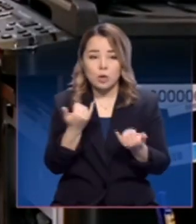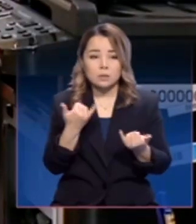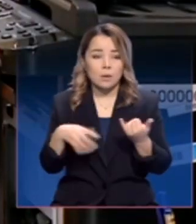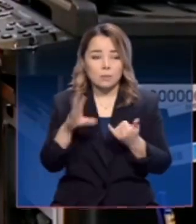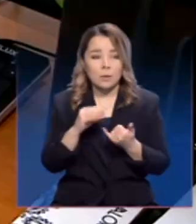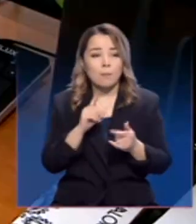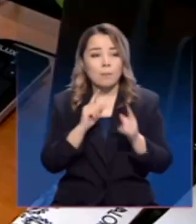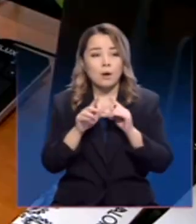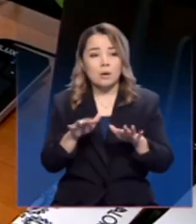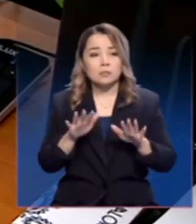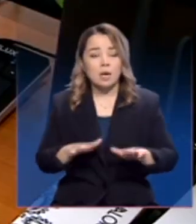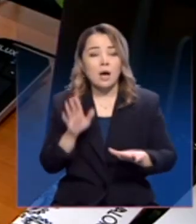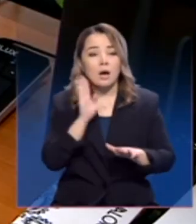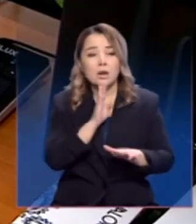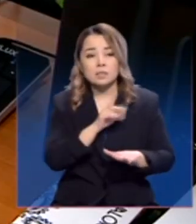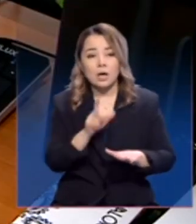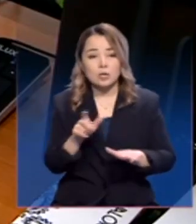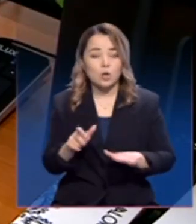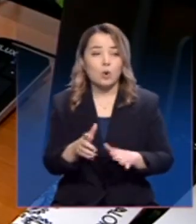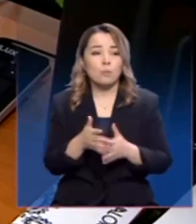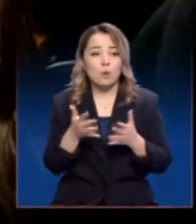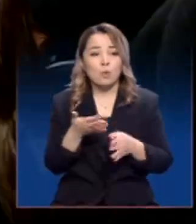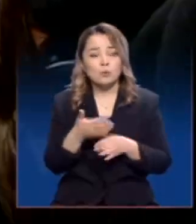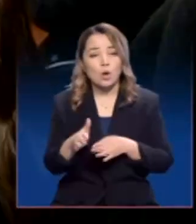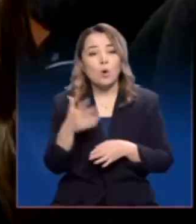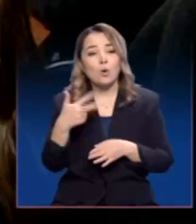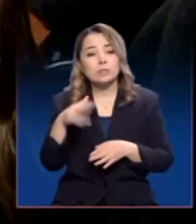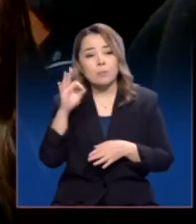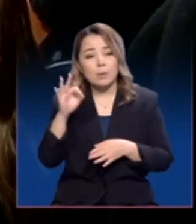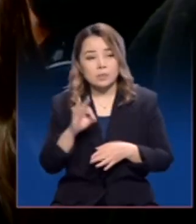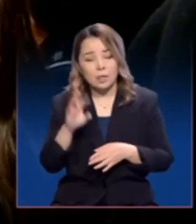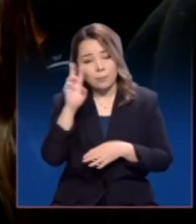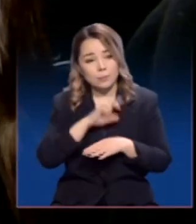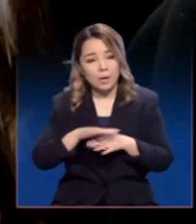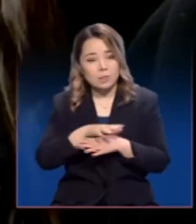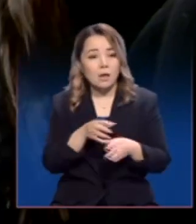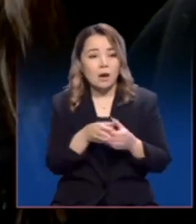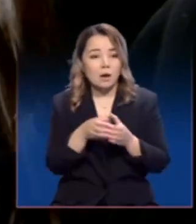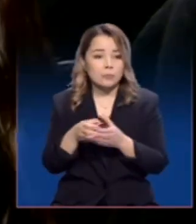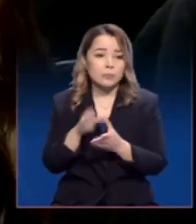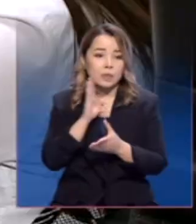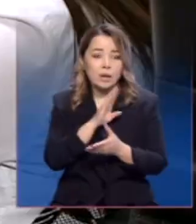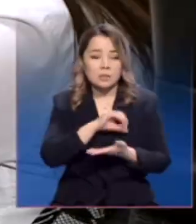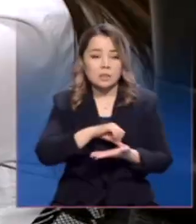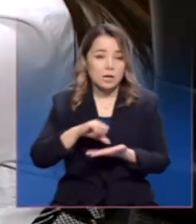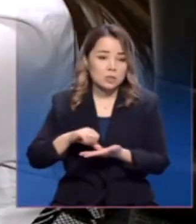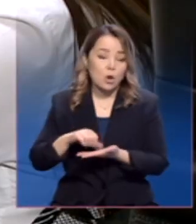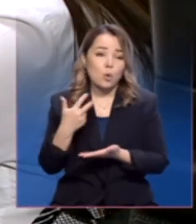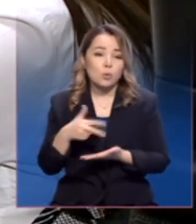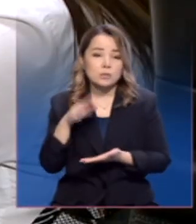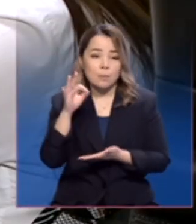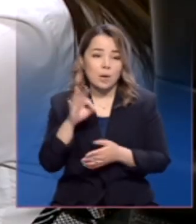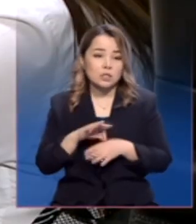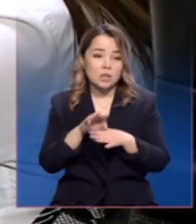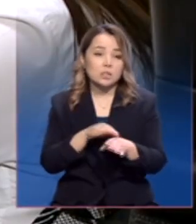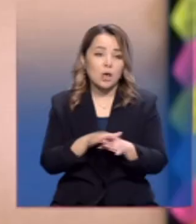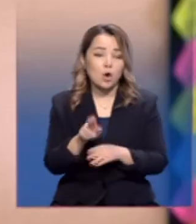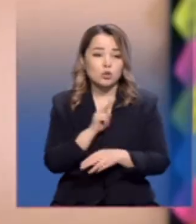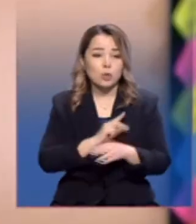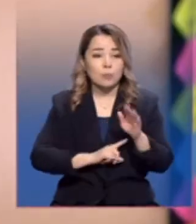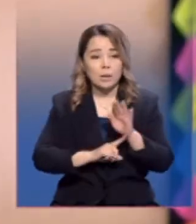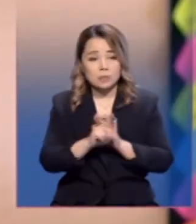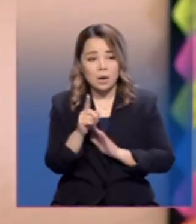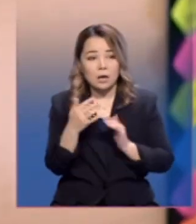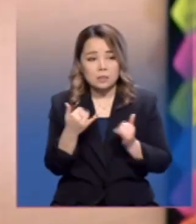кезде парламенттегі әйелдер үлесін 30%-ға, мемлекеттің қатысы бар компаниялар басшылығындағы әйелдер санын 30%-ға жеткізу сынды жұмыстар